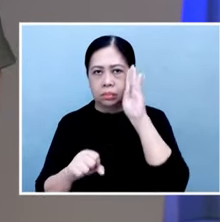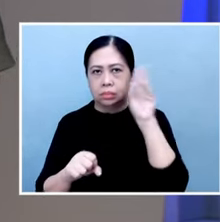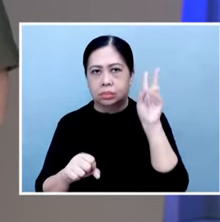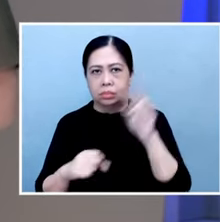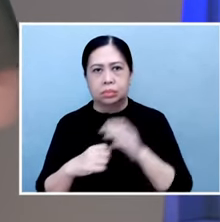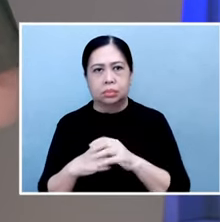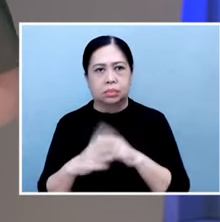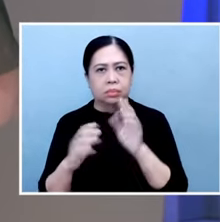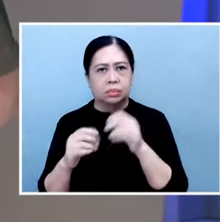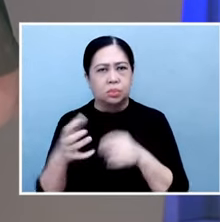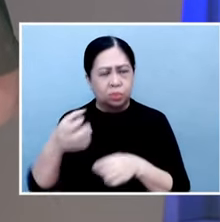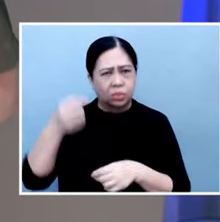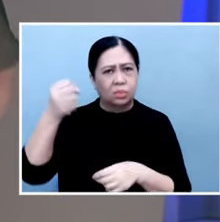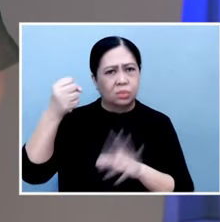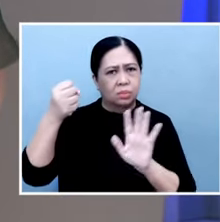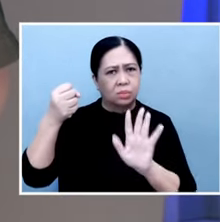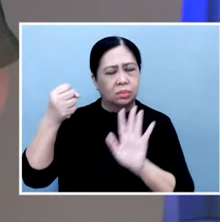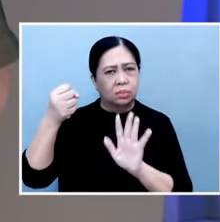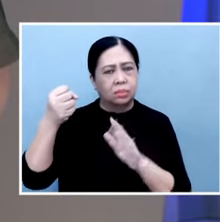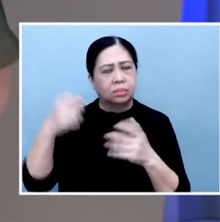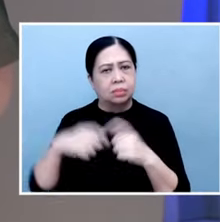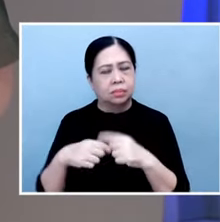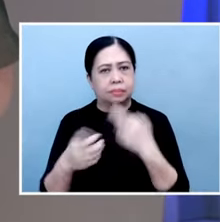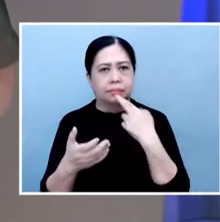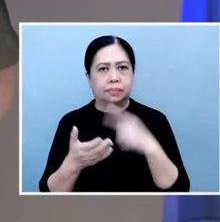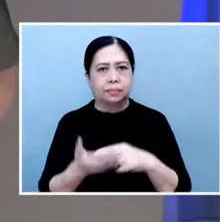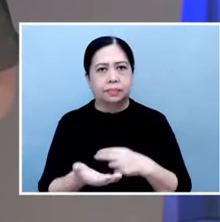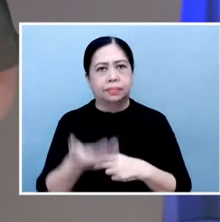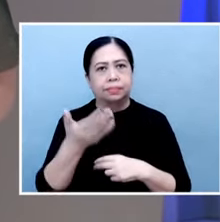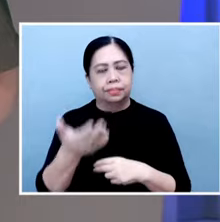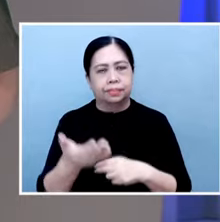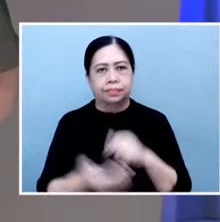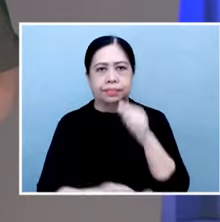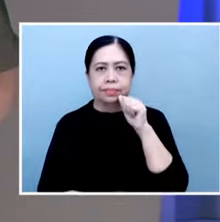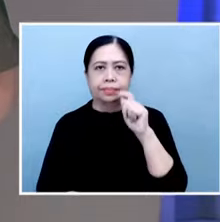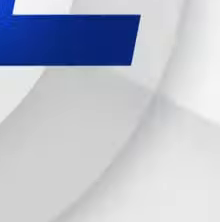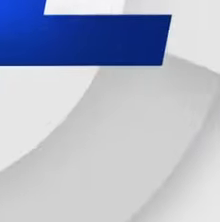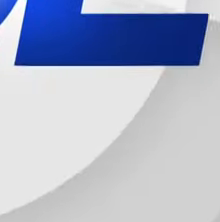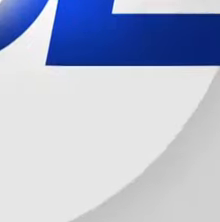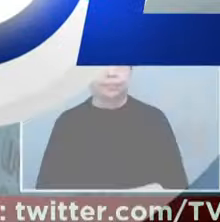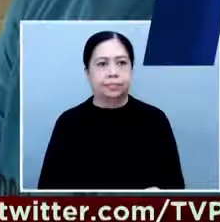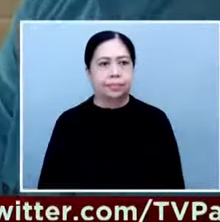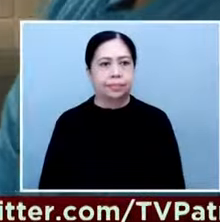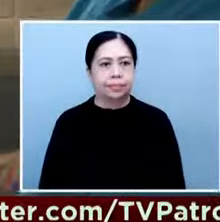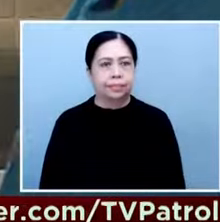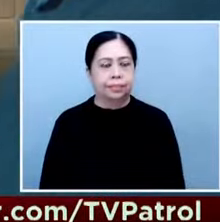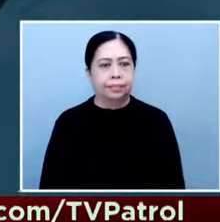na suspindihin ito. Nagpapatrol, Andrea Tagines.